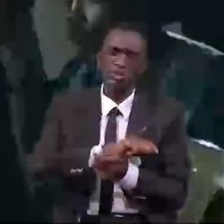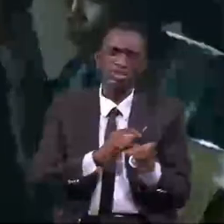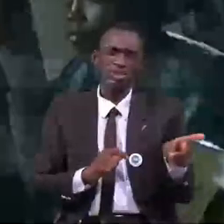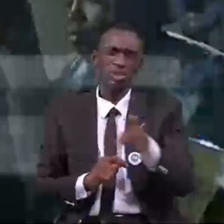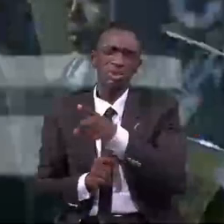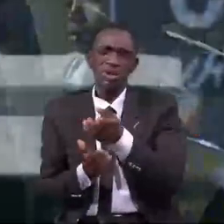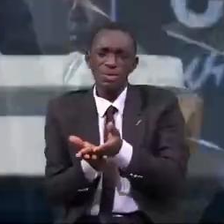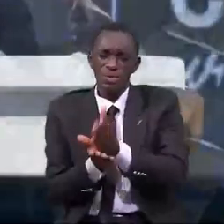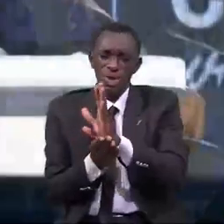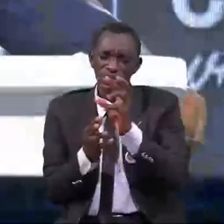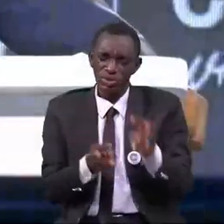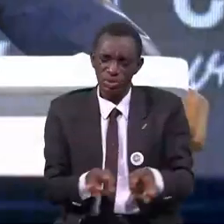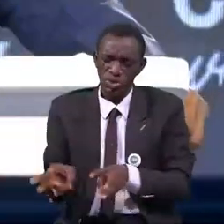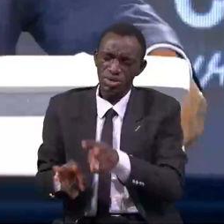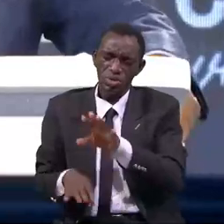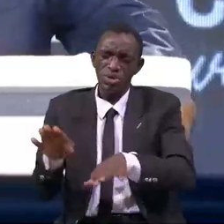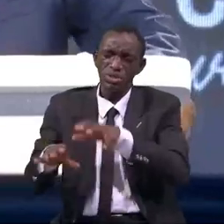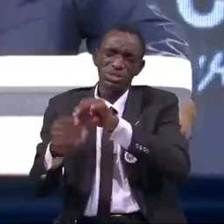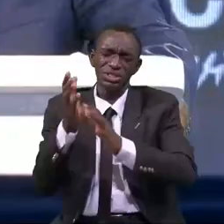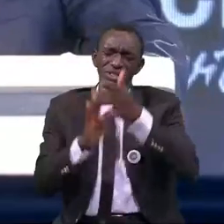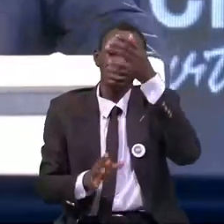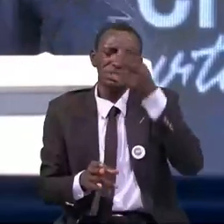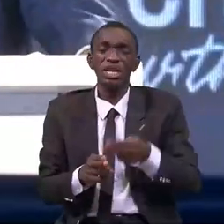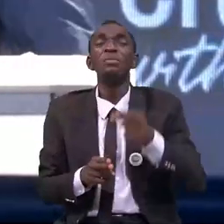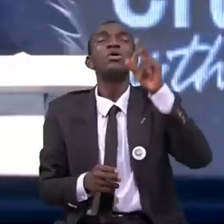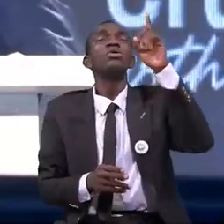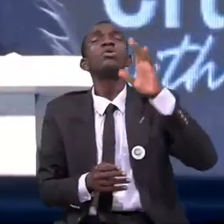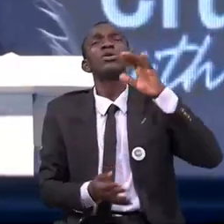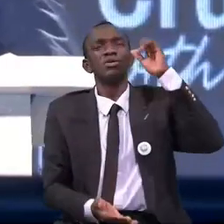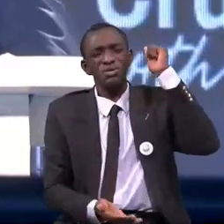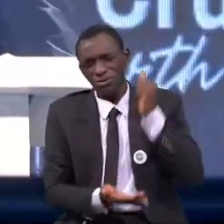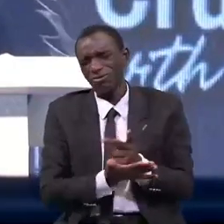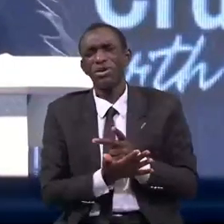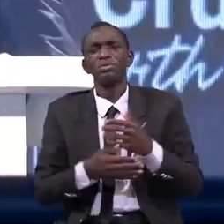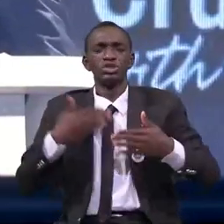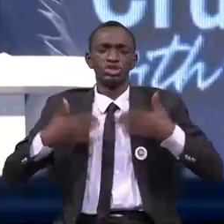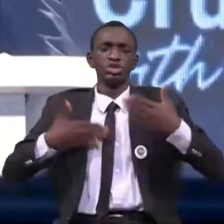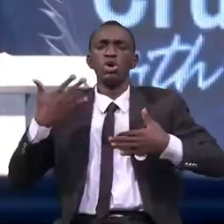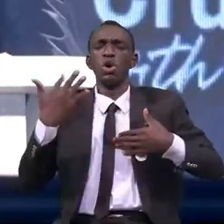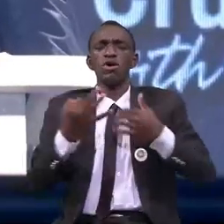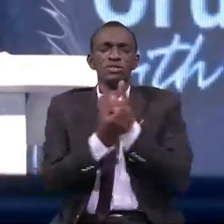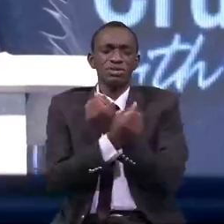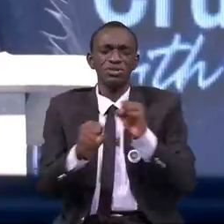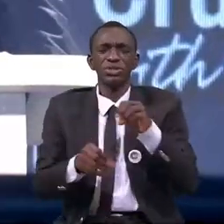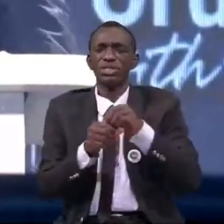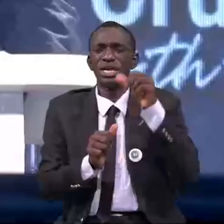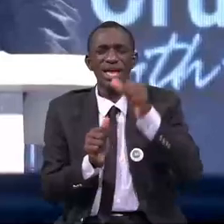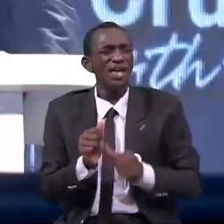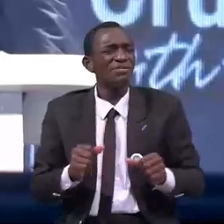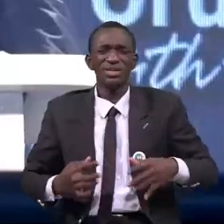bonne direction confirme la joie du salut dans chaque cœur